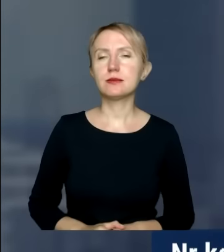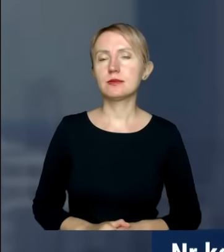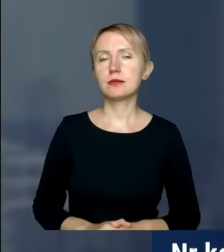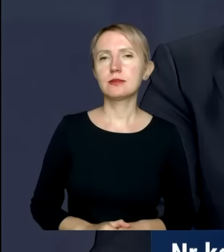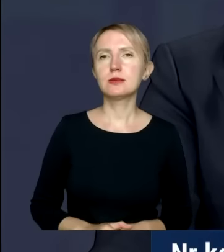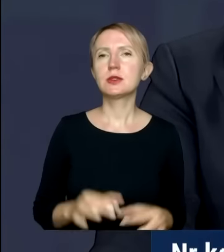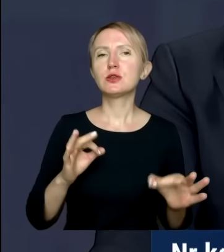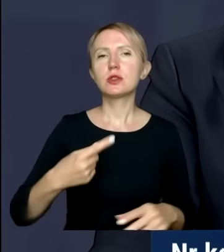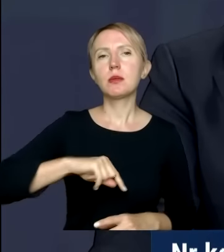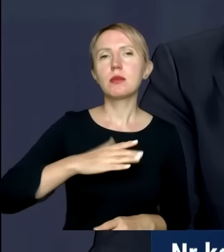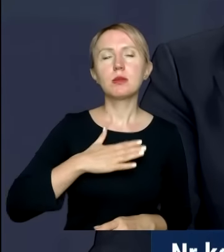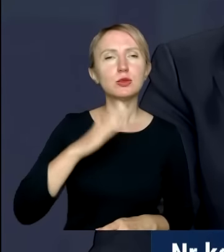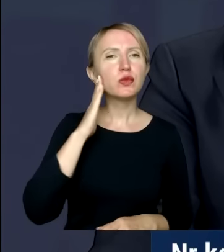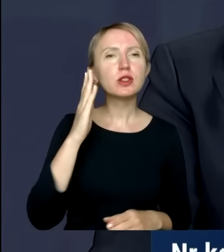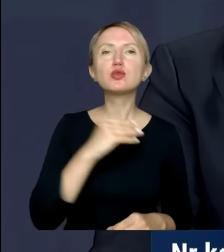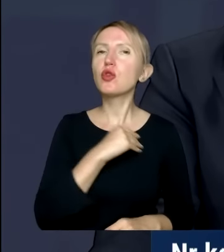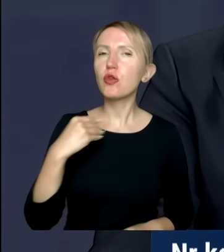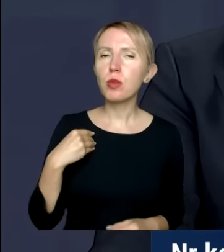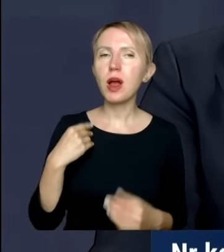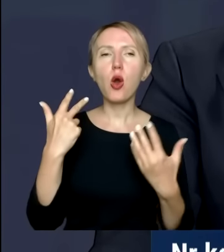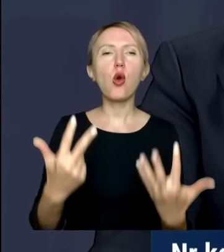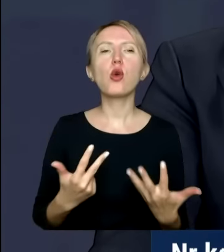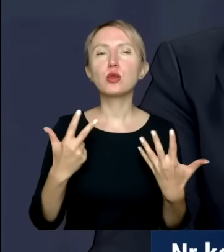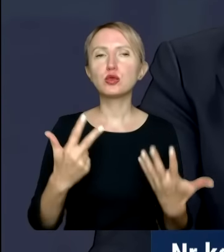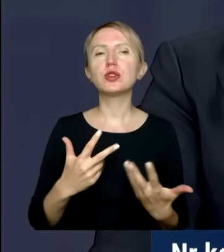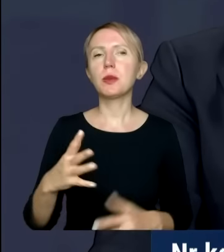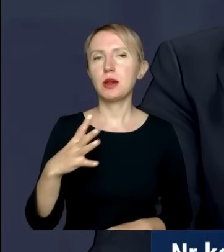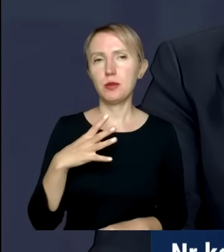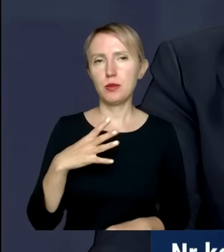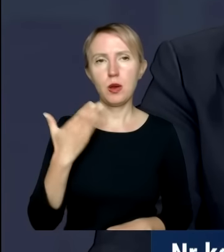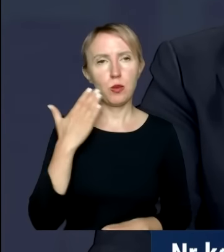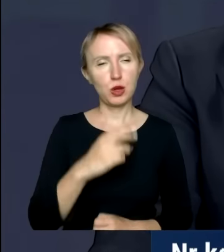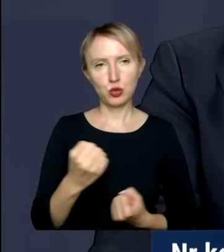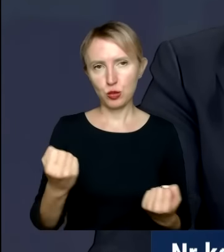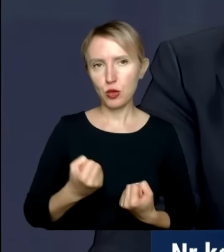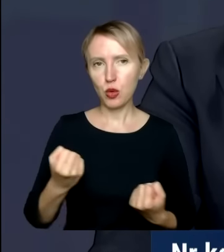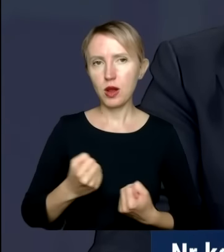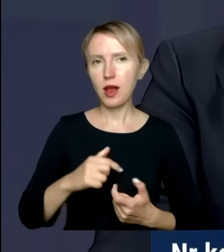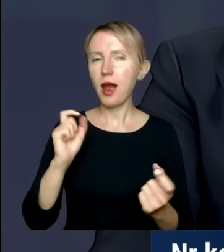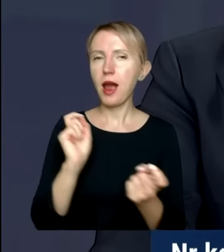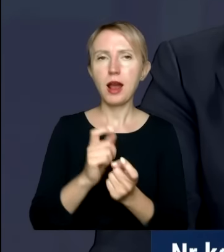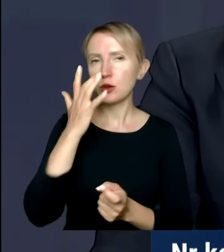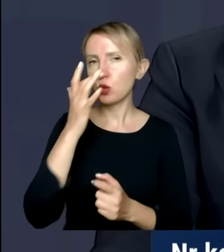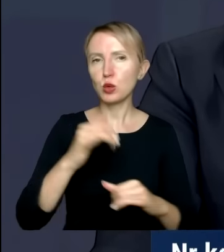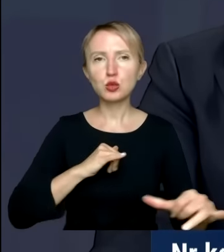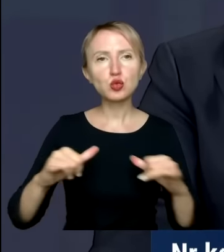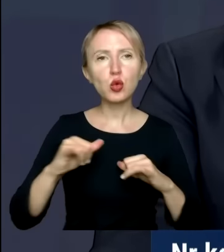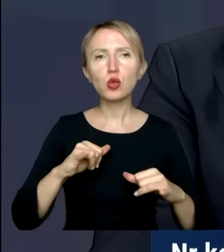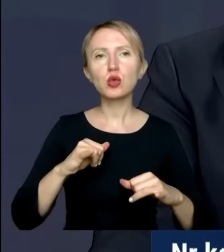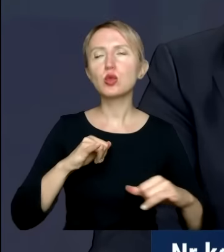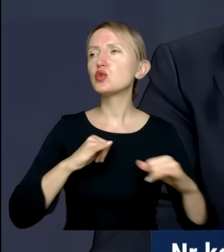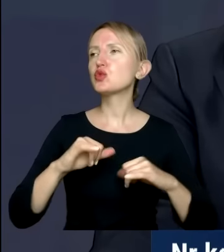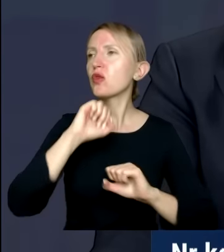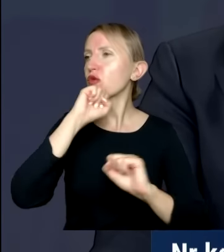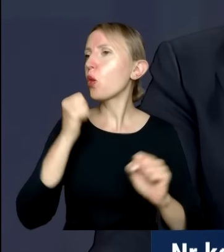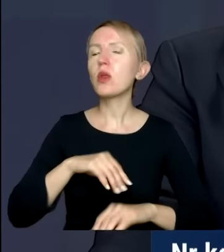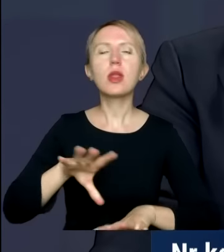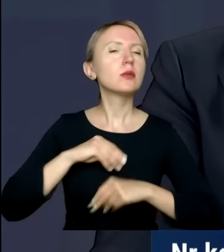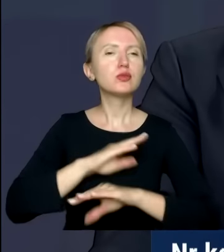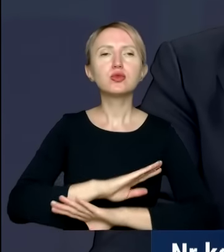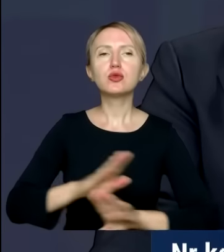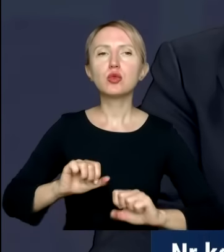dzisiaj świadomość tego że w Polsce przez 8 lat był bardzo mocno antyrosyjski rząd rząd który nie akceptował tych operacji